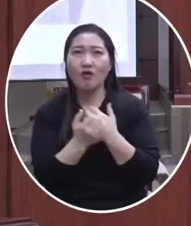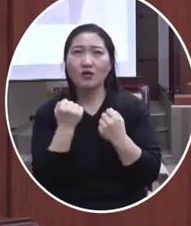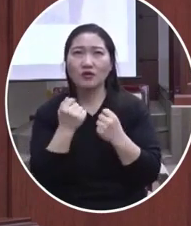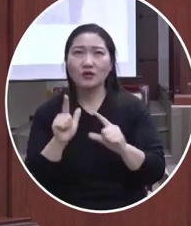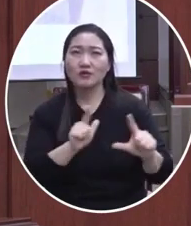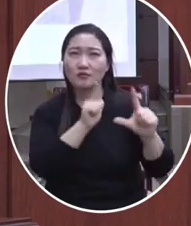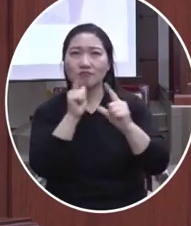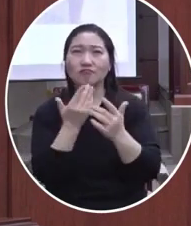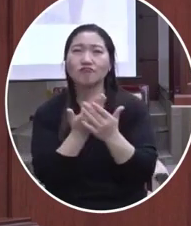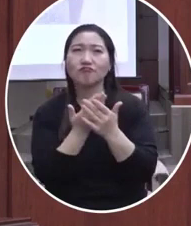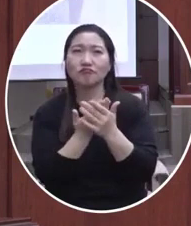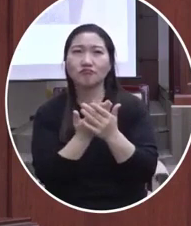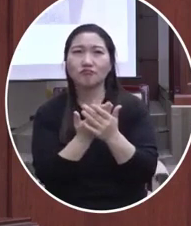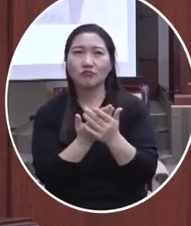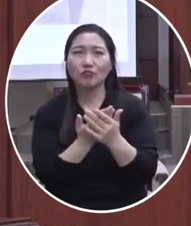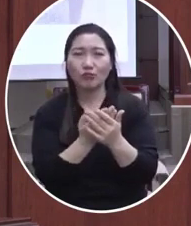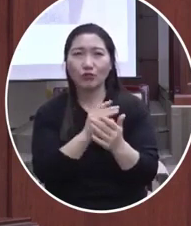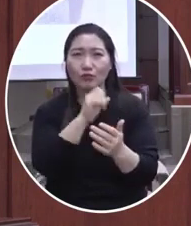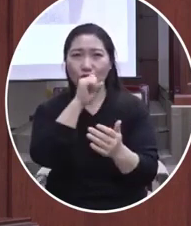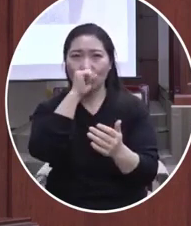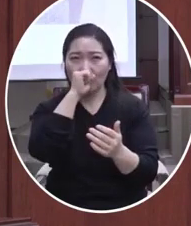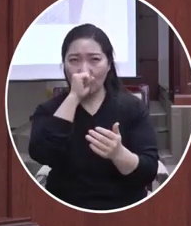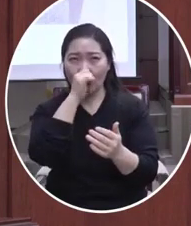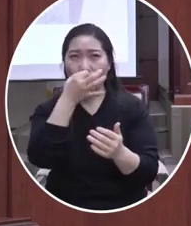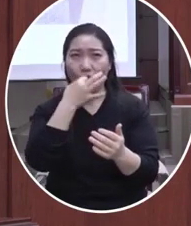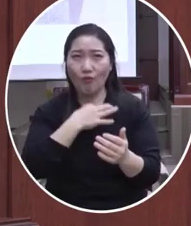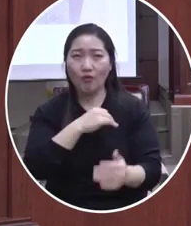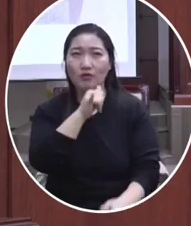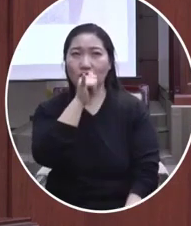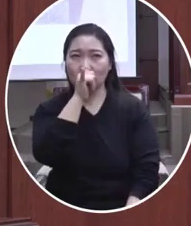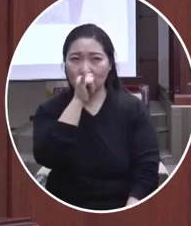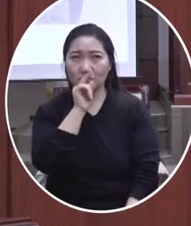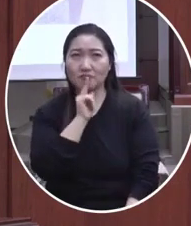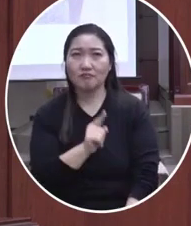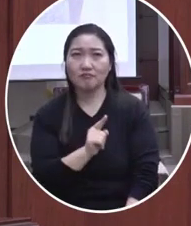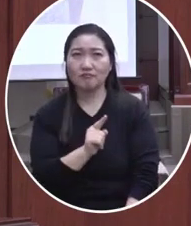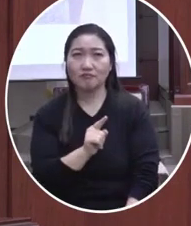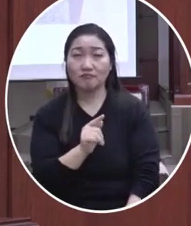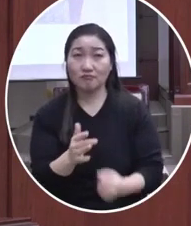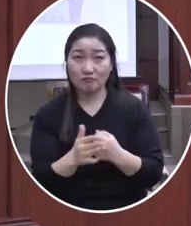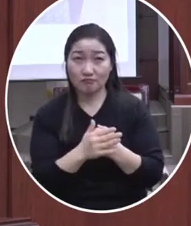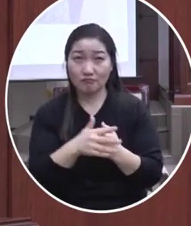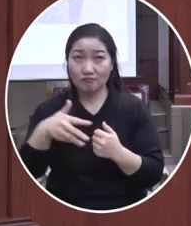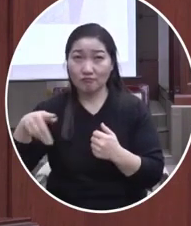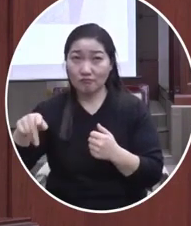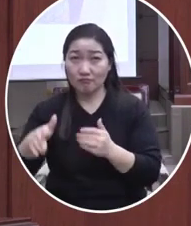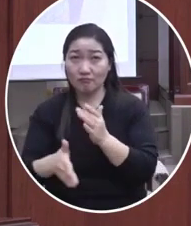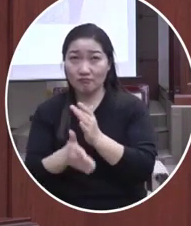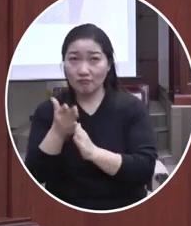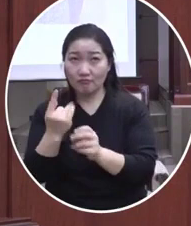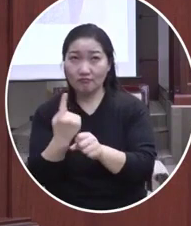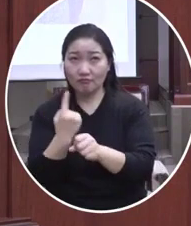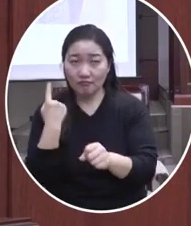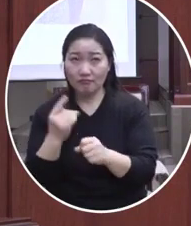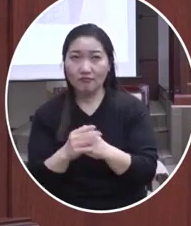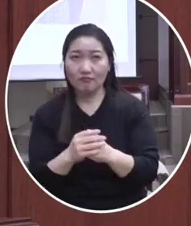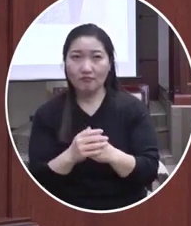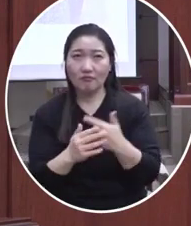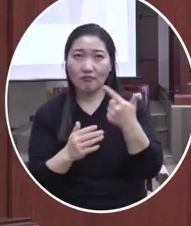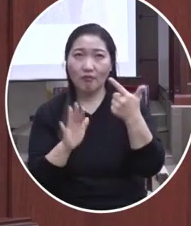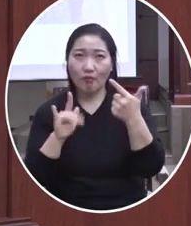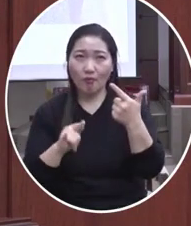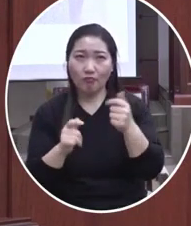어르신들의 건강과 삶의 질 향상에 긍정적인 효과가 있는 것으로 나타났습니다. 이에 따라 제천시는 작년